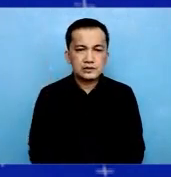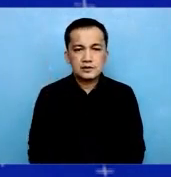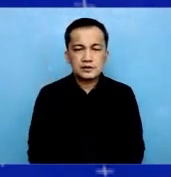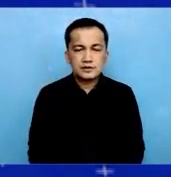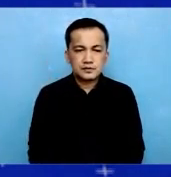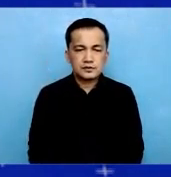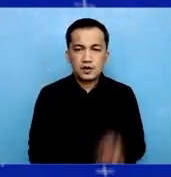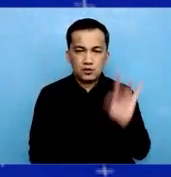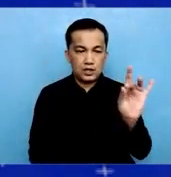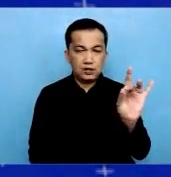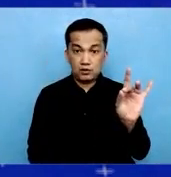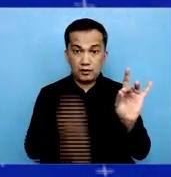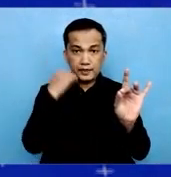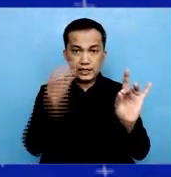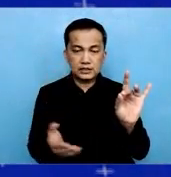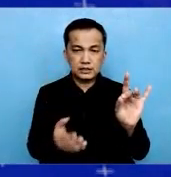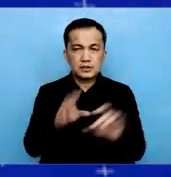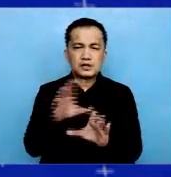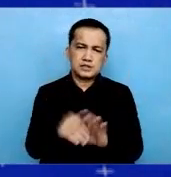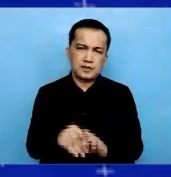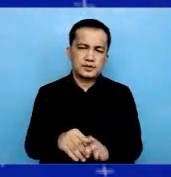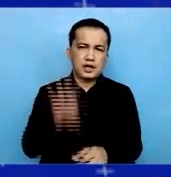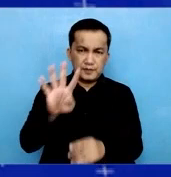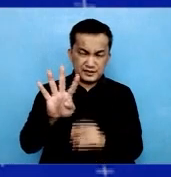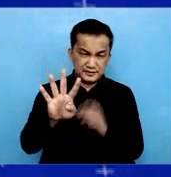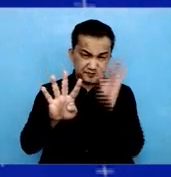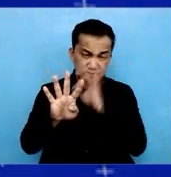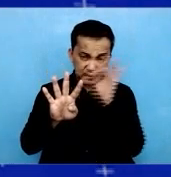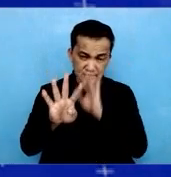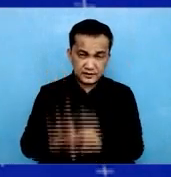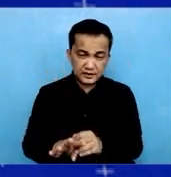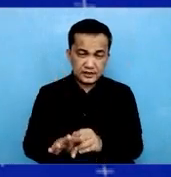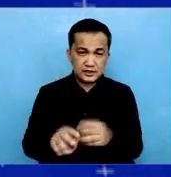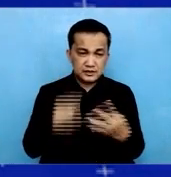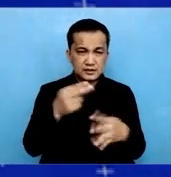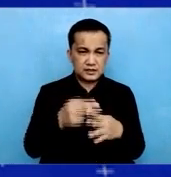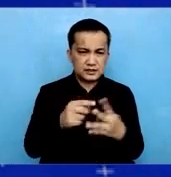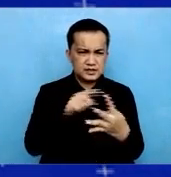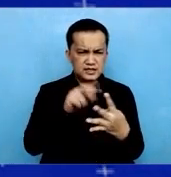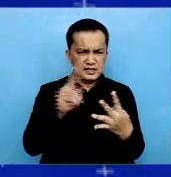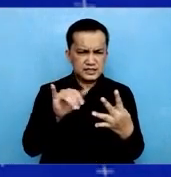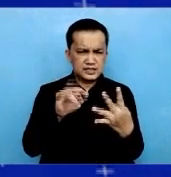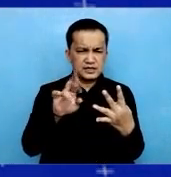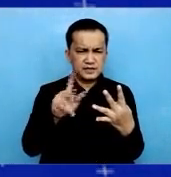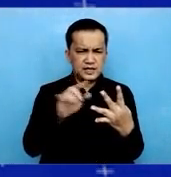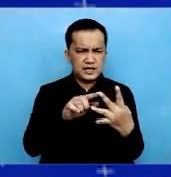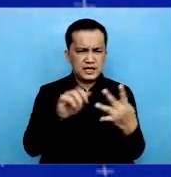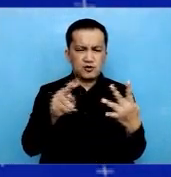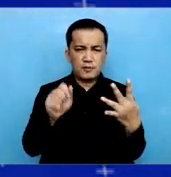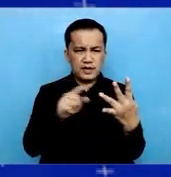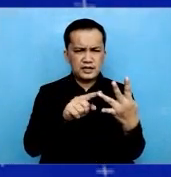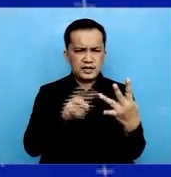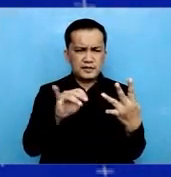Walo ang patay sa sunog, kabilang ang apat nating kababayan na kinilalang sina Nancy Revilla, Aroma Miranda,